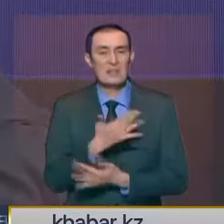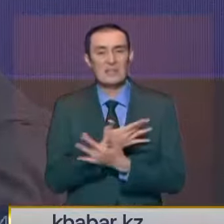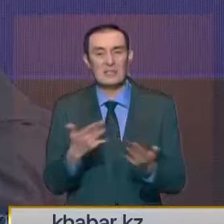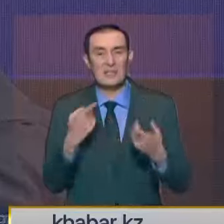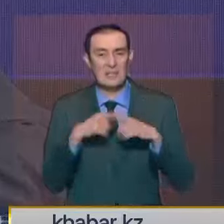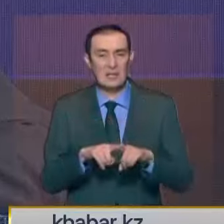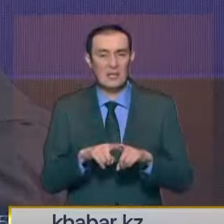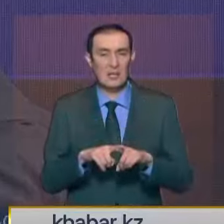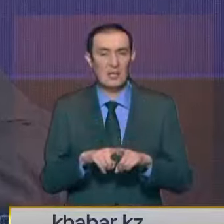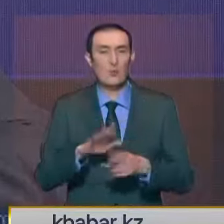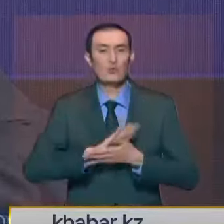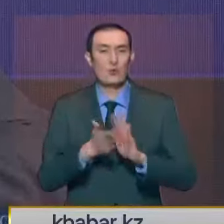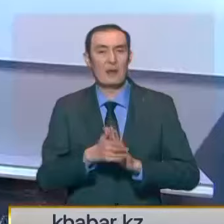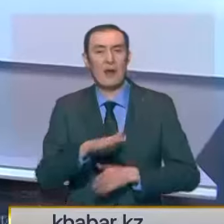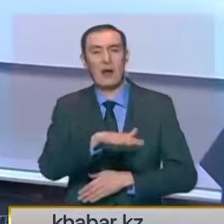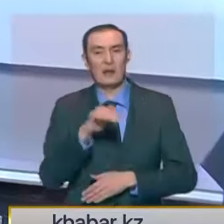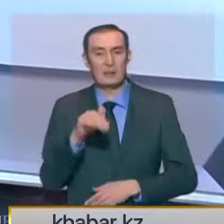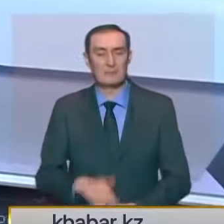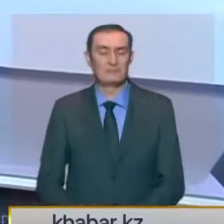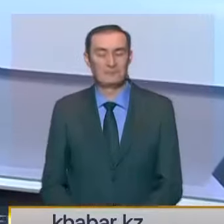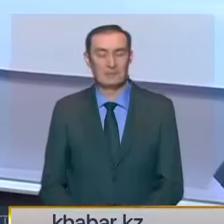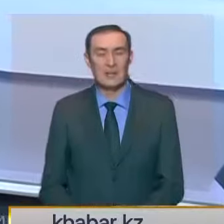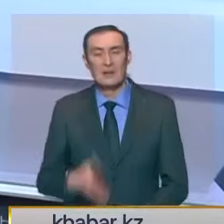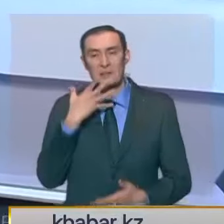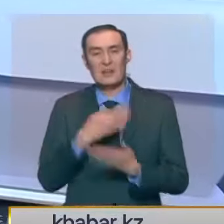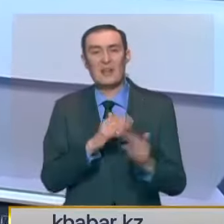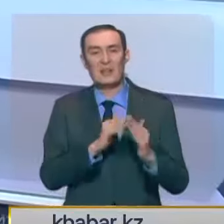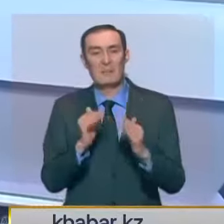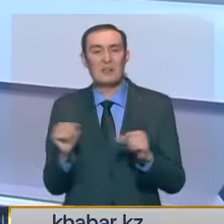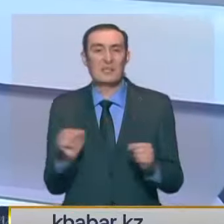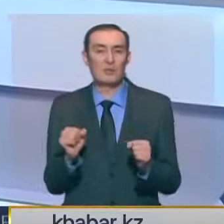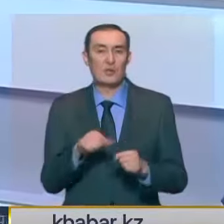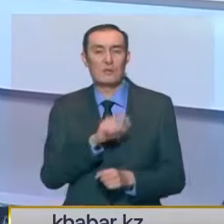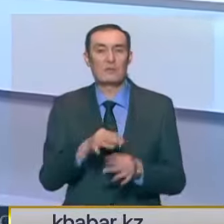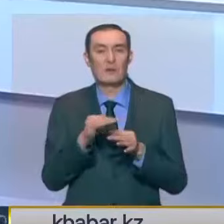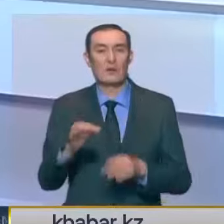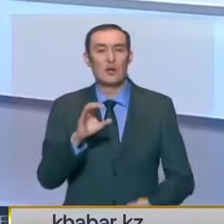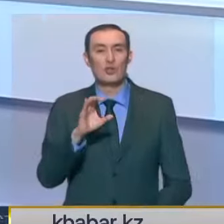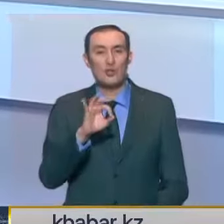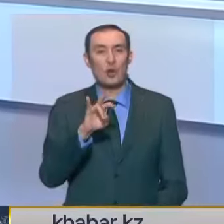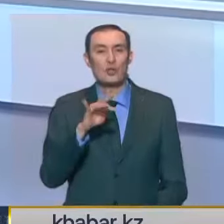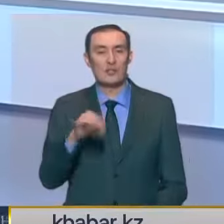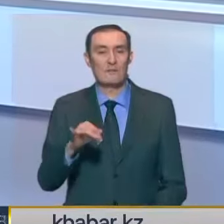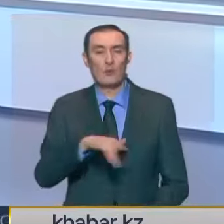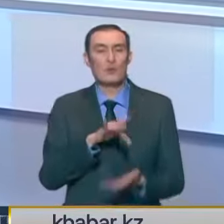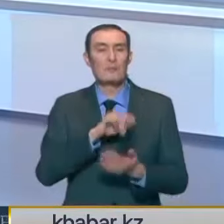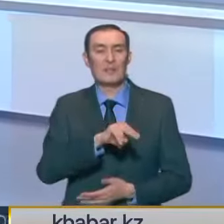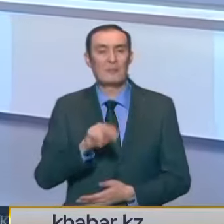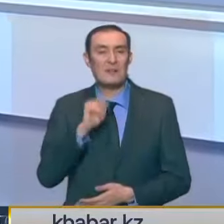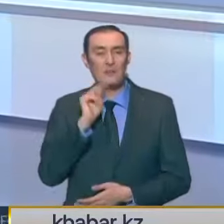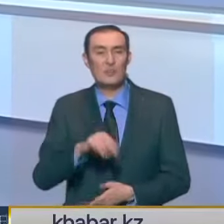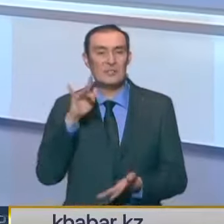техники на условиях аренды в своих домах замерзают жители микрорайона Солнечный в Петропавловске всему